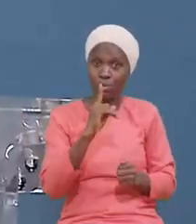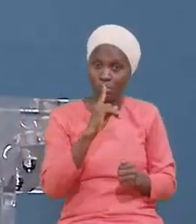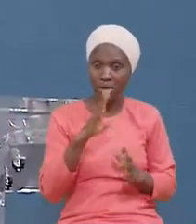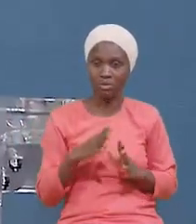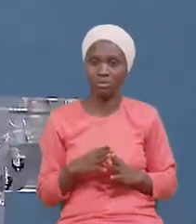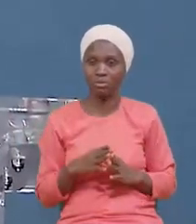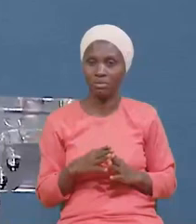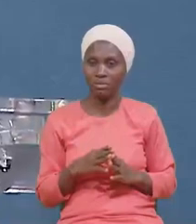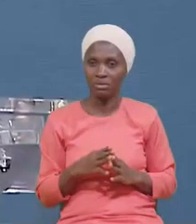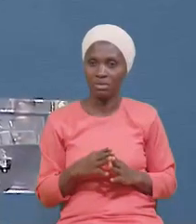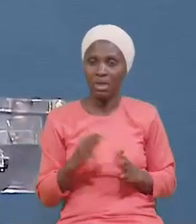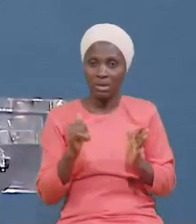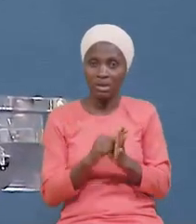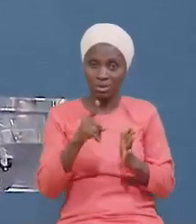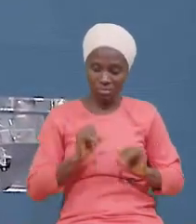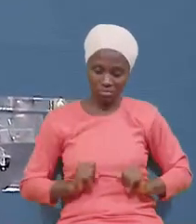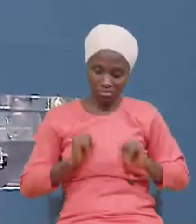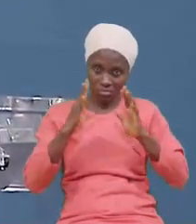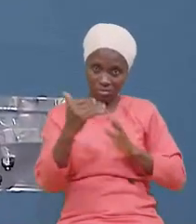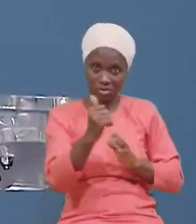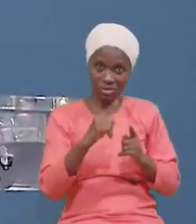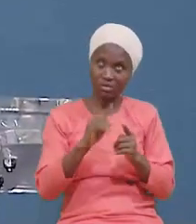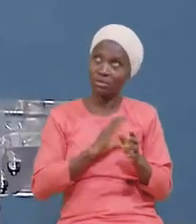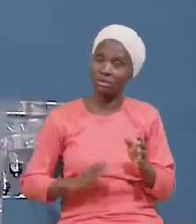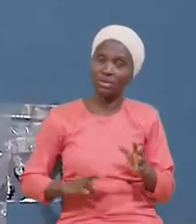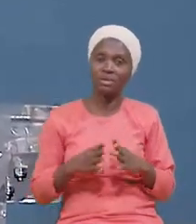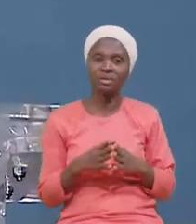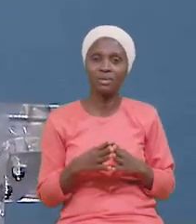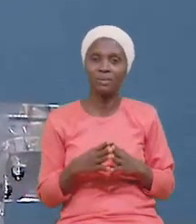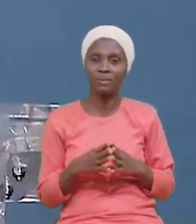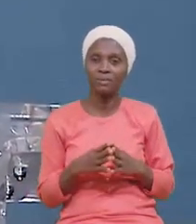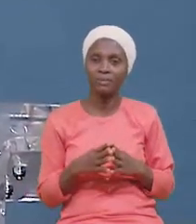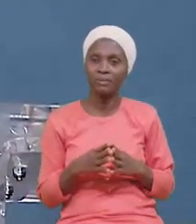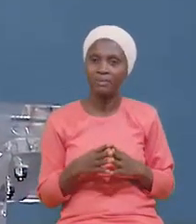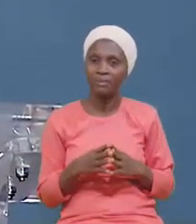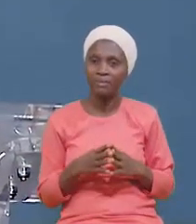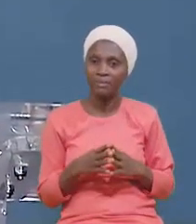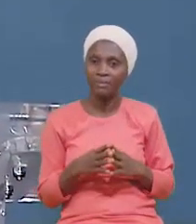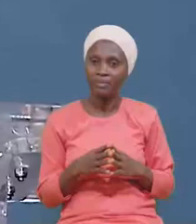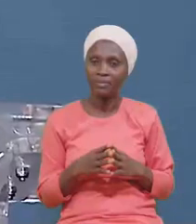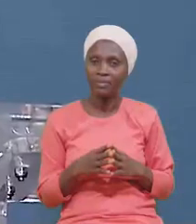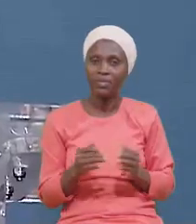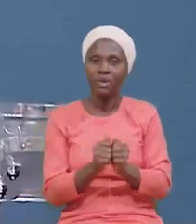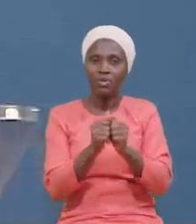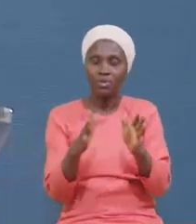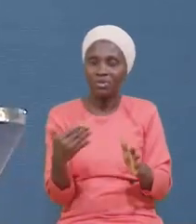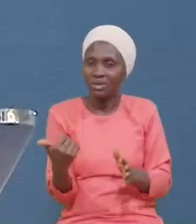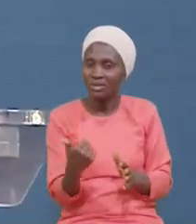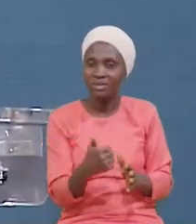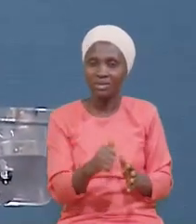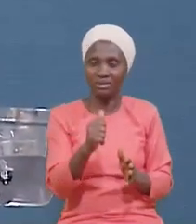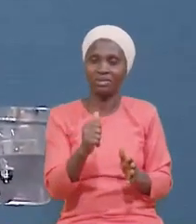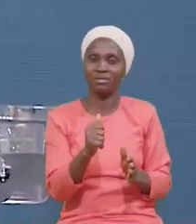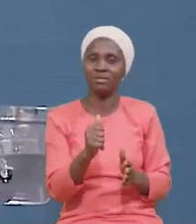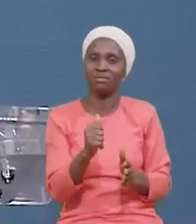oppukunte adi that you render yourself to Christ mimmuna meer christuku swadhyanam cheskunte unreservedly adi meeglo